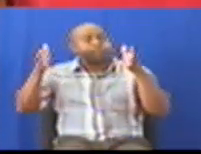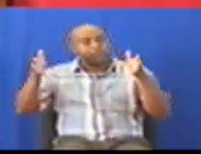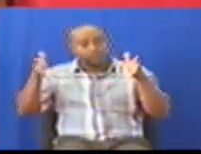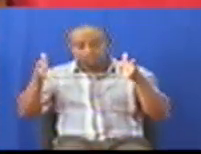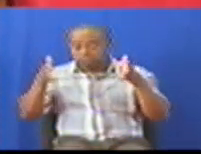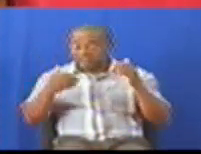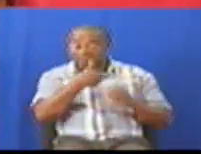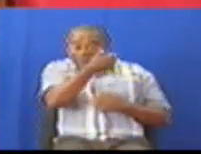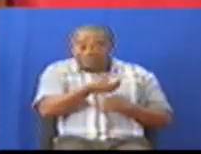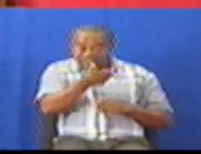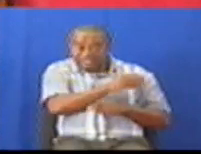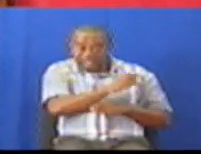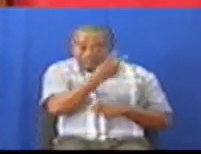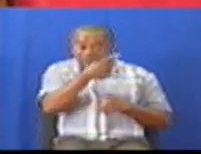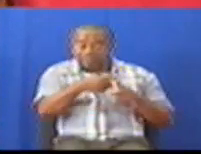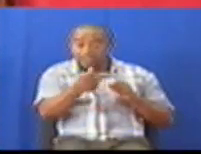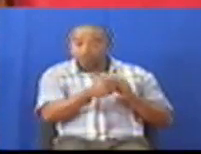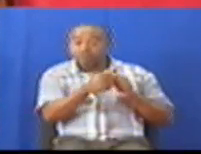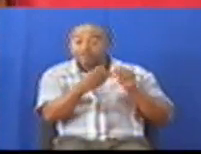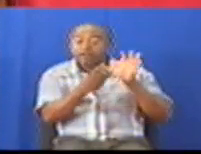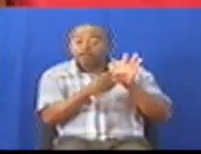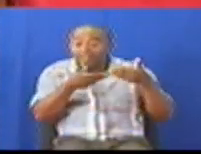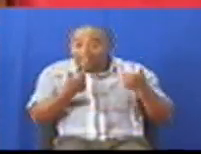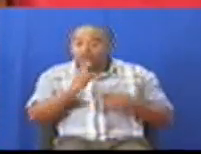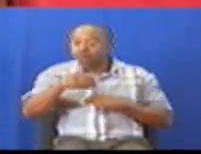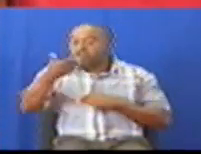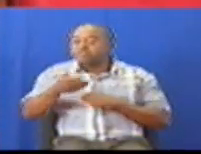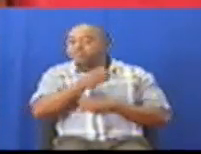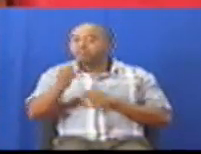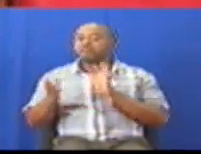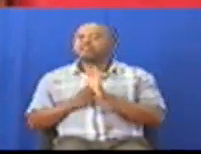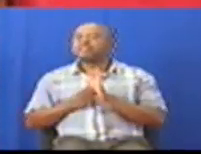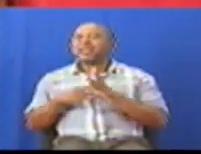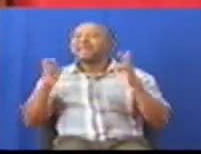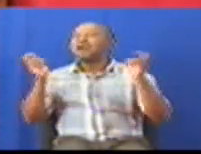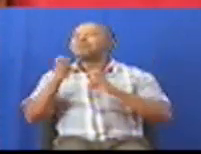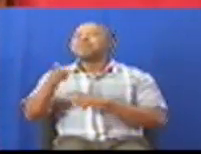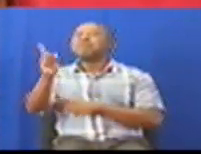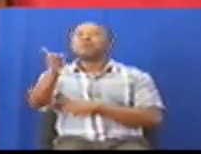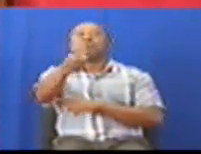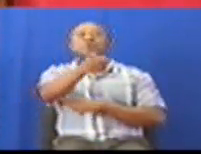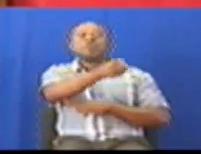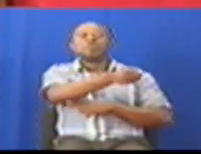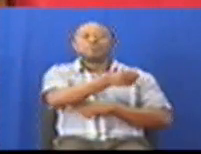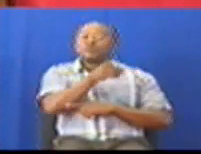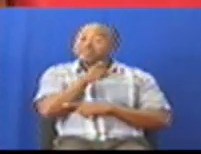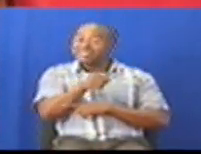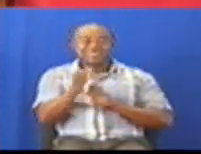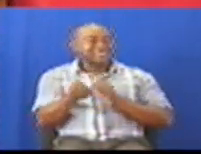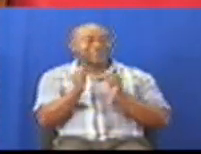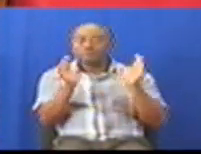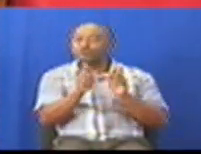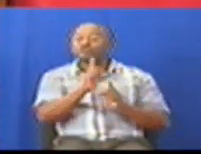vijiji 2118 leo 9000 na zaidi wana umeme. Jamani, hili si jambo dogo, na yote